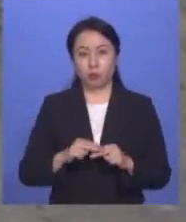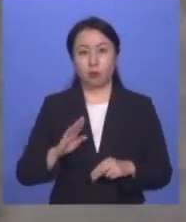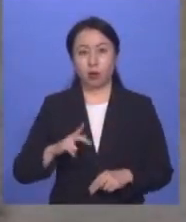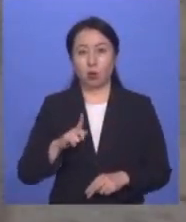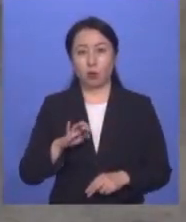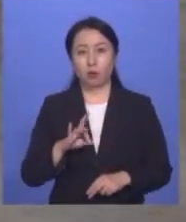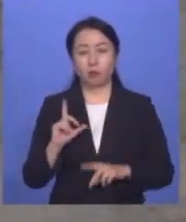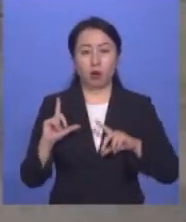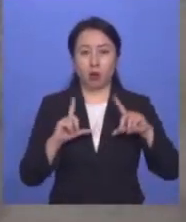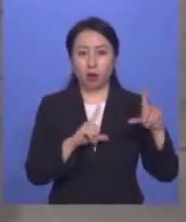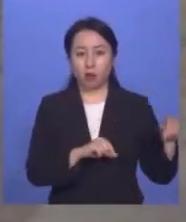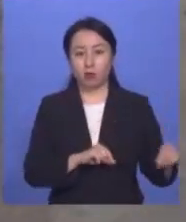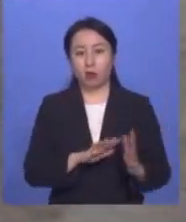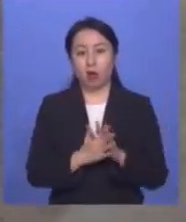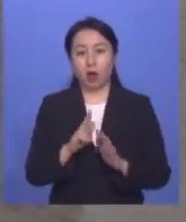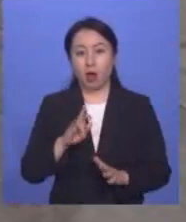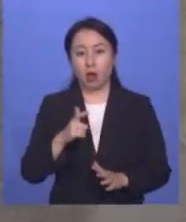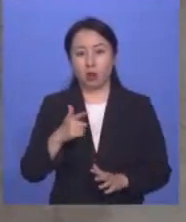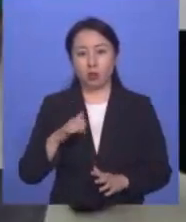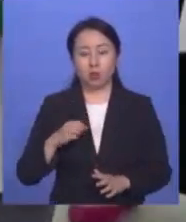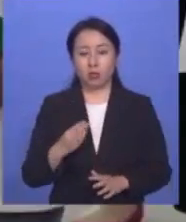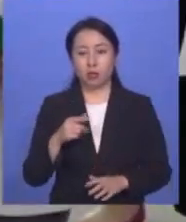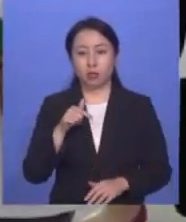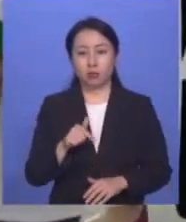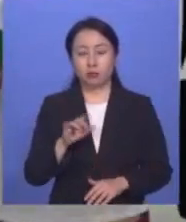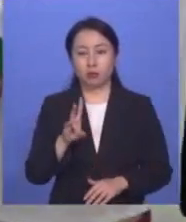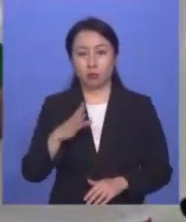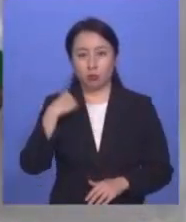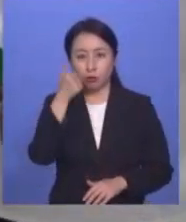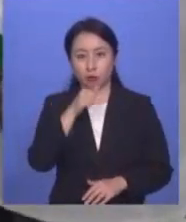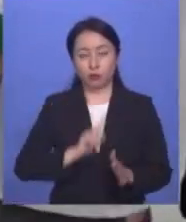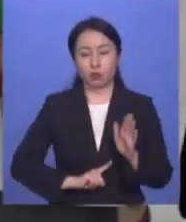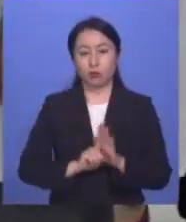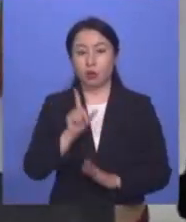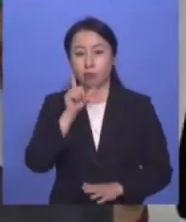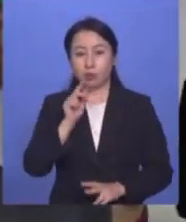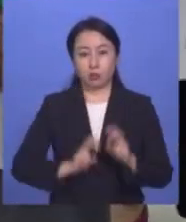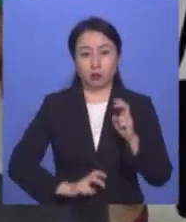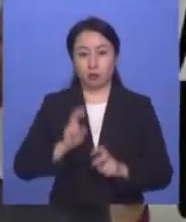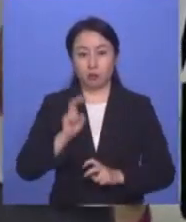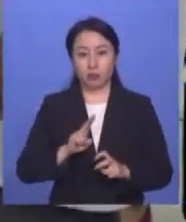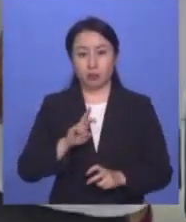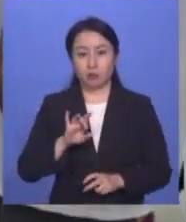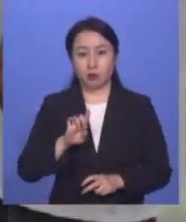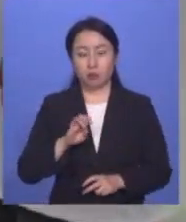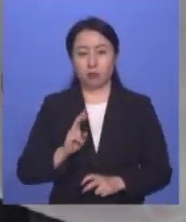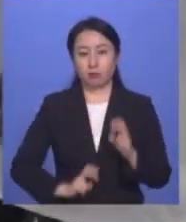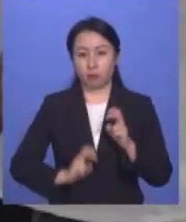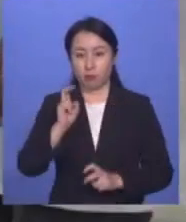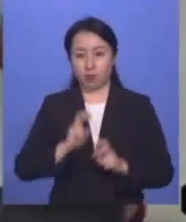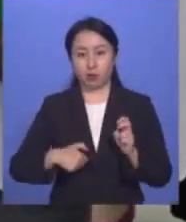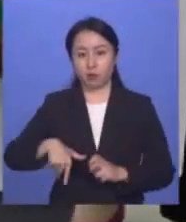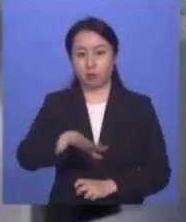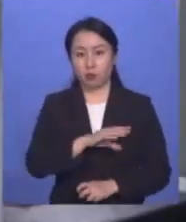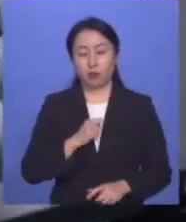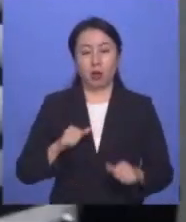Алибек Куантыров отправился в село Аралагаш Акаинского района. Здесь в ноябре прошлого года запустили птицефабрику «Северный бройлер». Предприятие практически